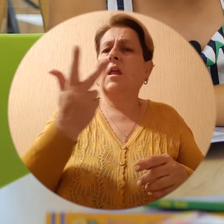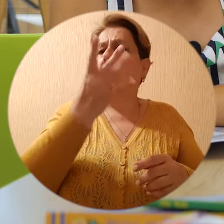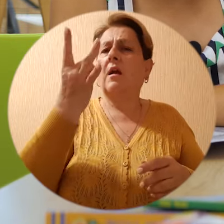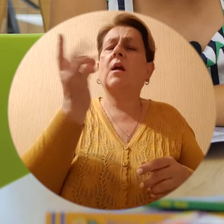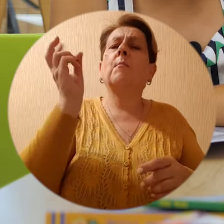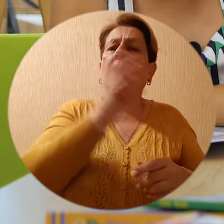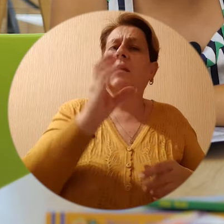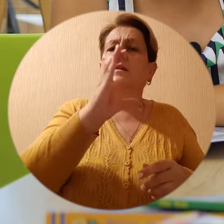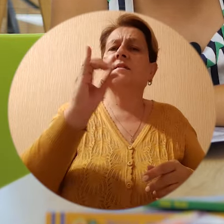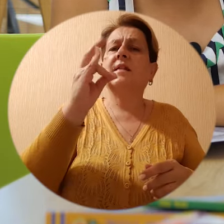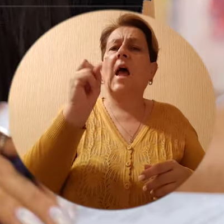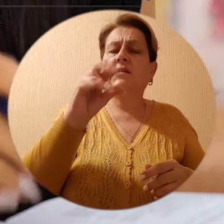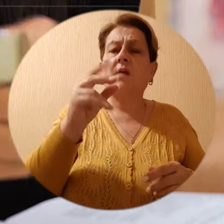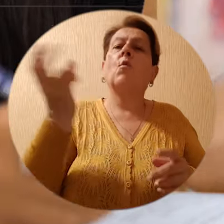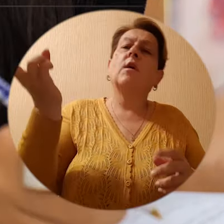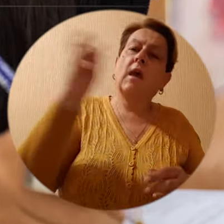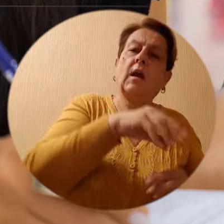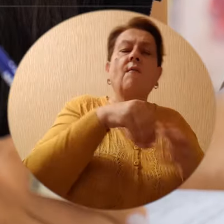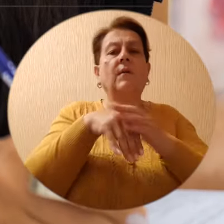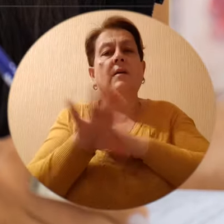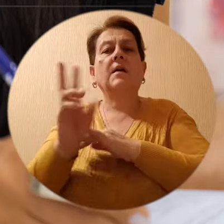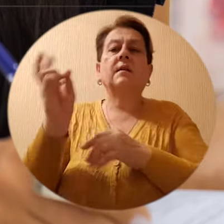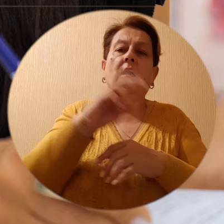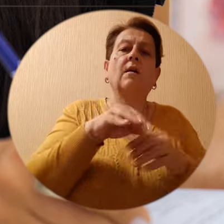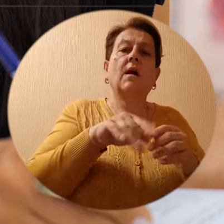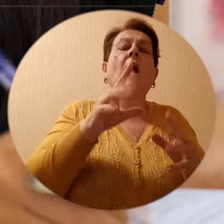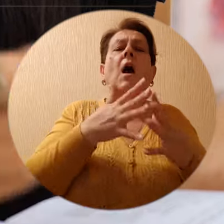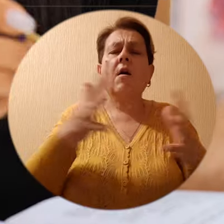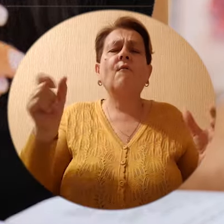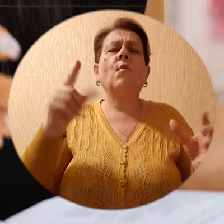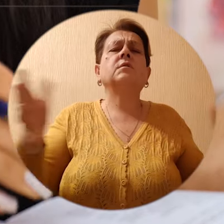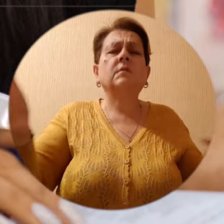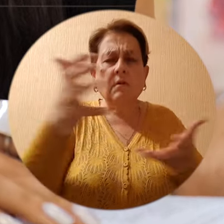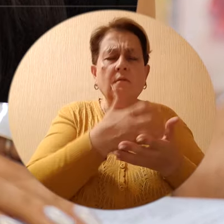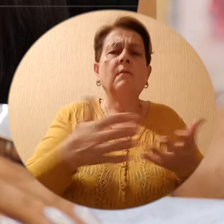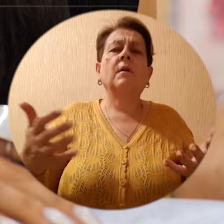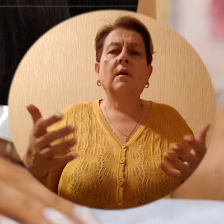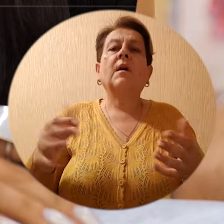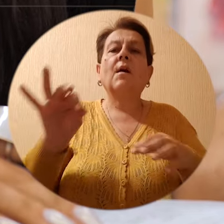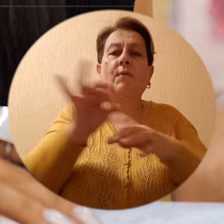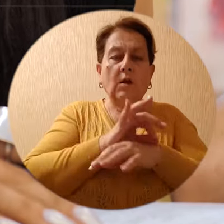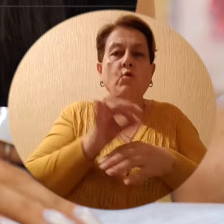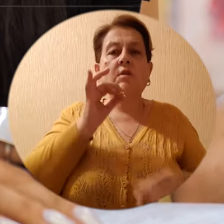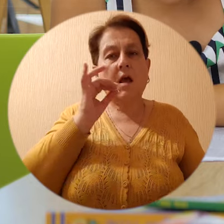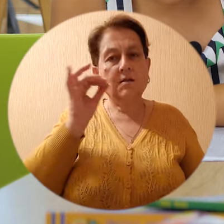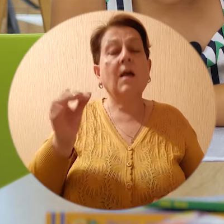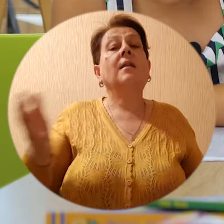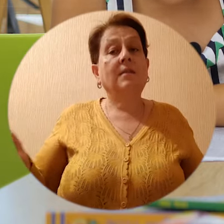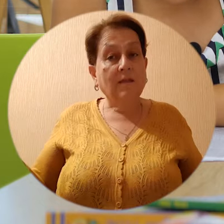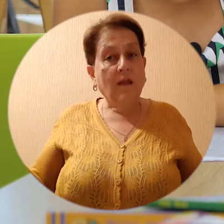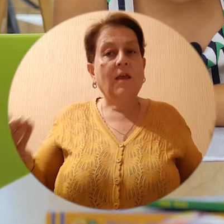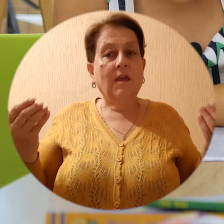երեք անգամ գնաց քարանձավ ու ետ եկավ, ահագին ոսկի հավաքեց և կնոջն ասաց.